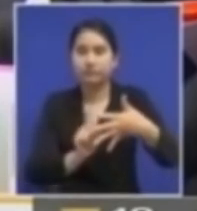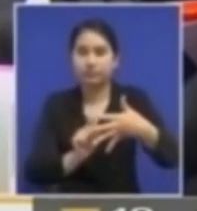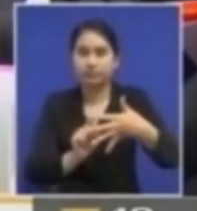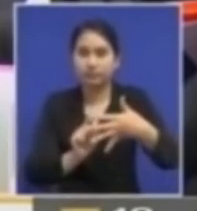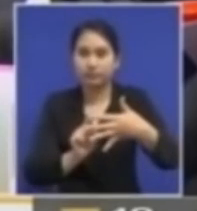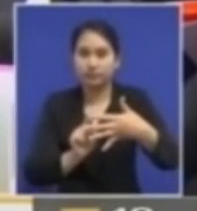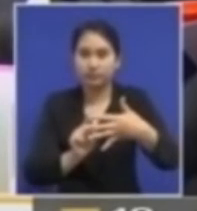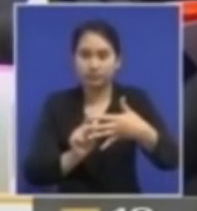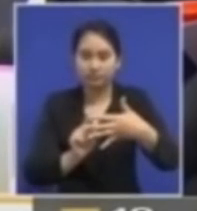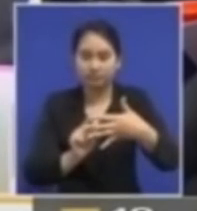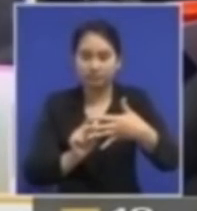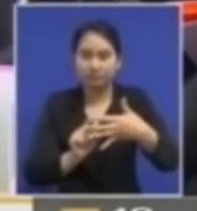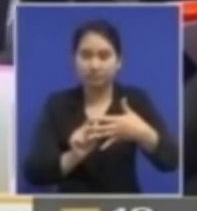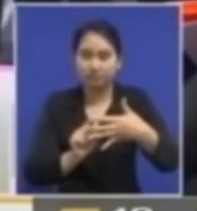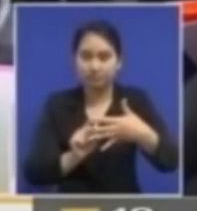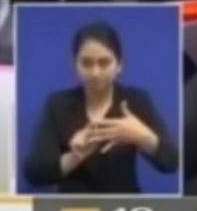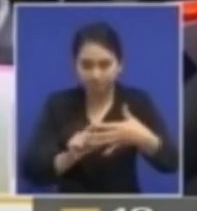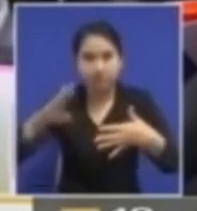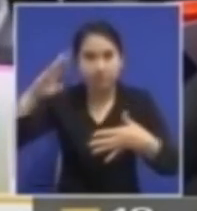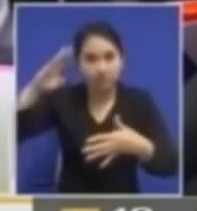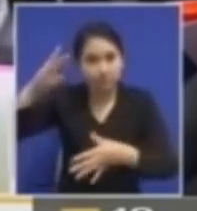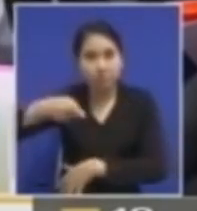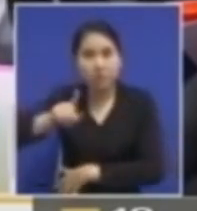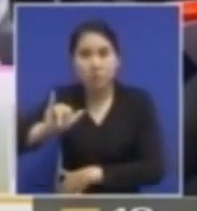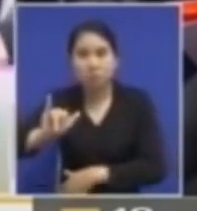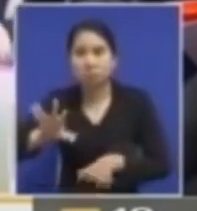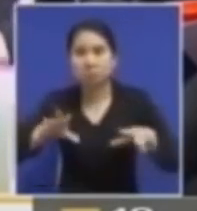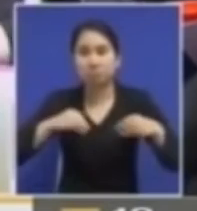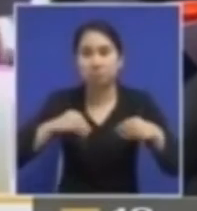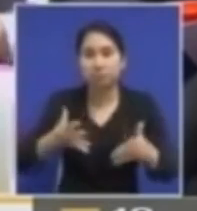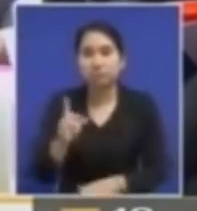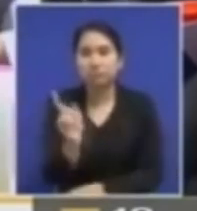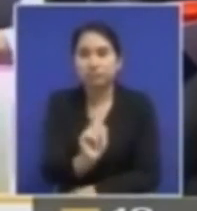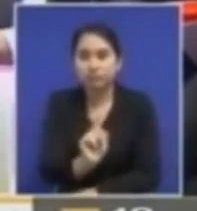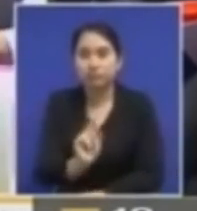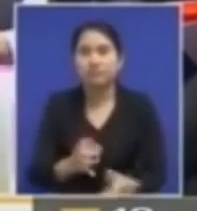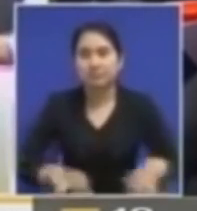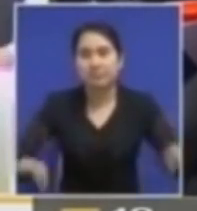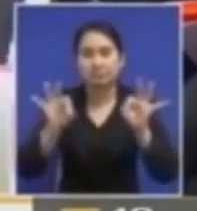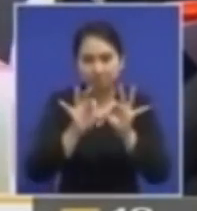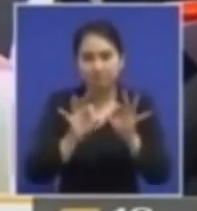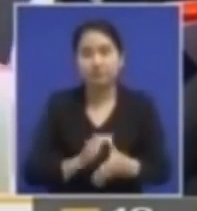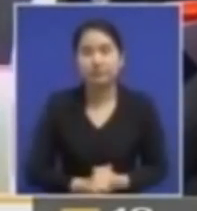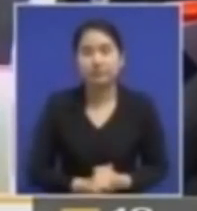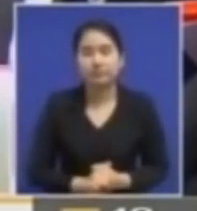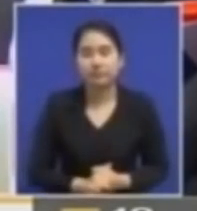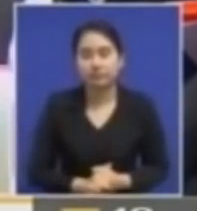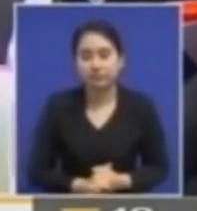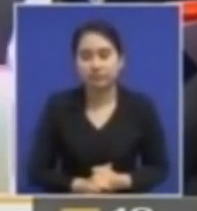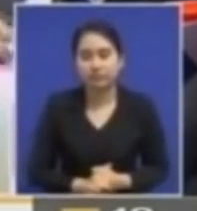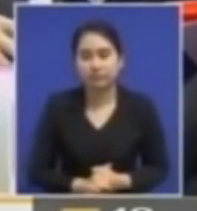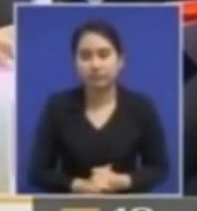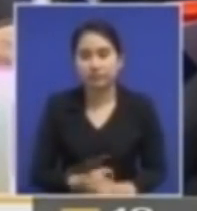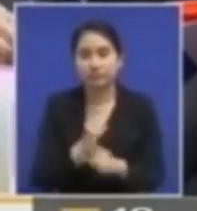จะให้ความเห็นชอบพลเอกประยุทธ์เป็นนายกได้เรื่องนี้เรื่องสำคัญครับ เป็นไปตามมาตรฐาน